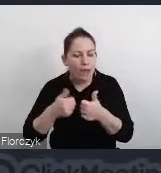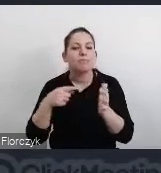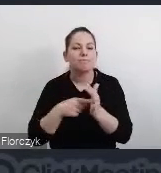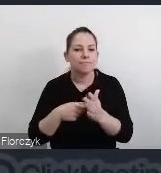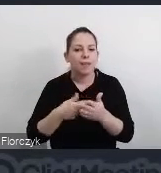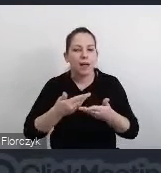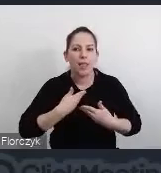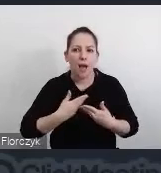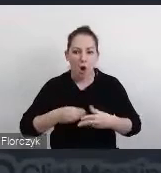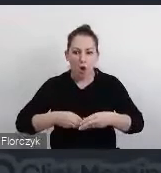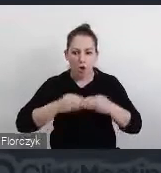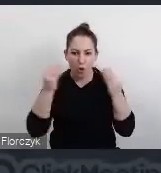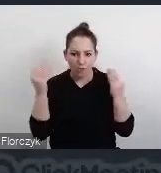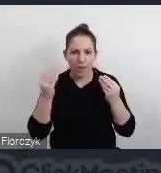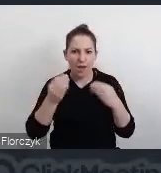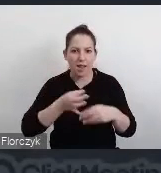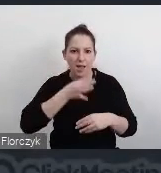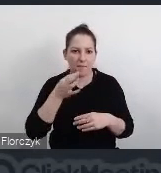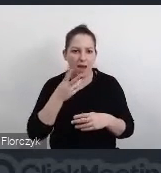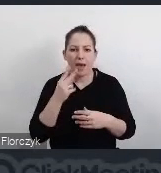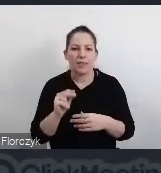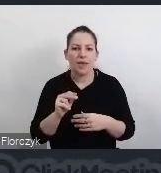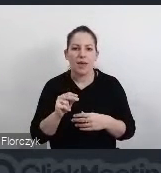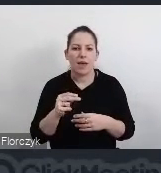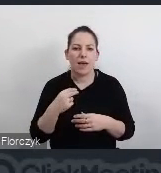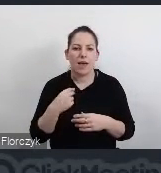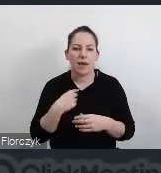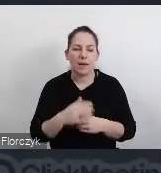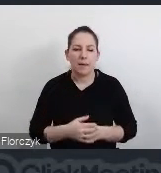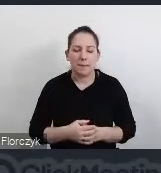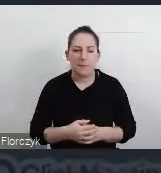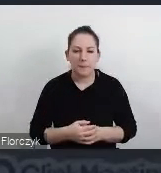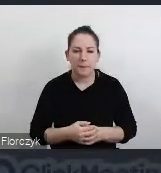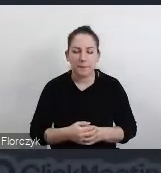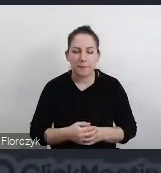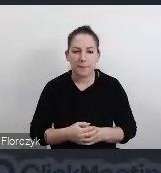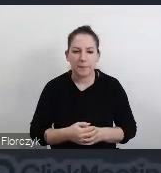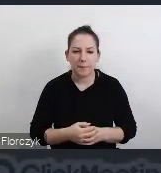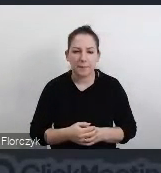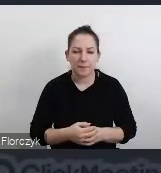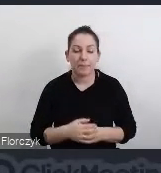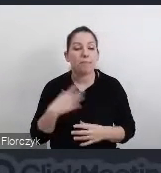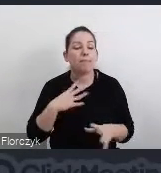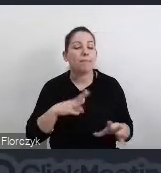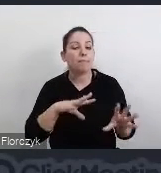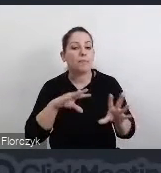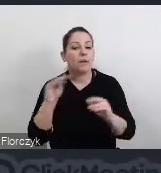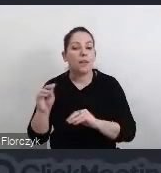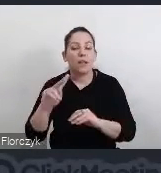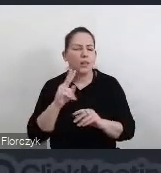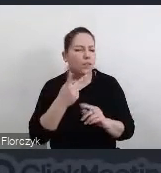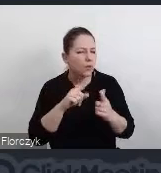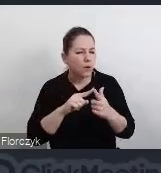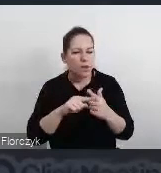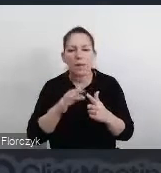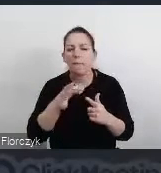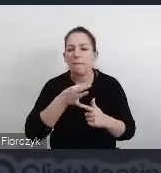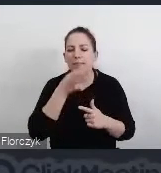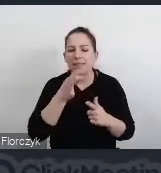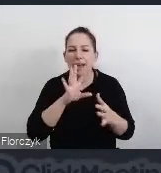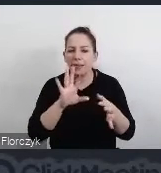się rozwijamy, a nie ulegamy stagnacji. A przenosząc się do drugiego pytania już tak płynnie